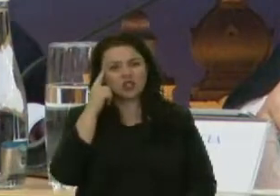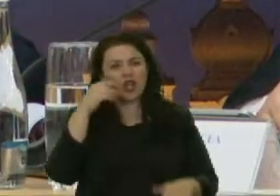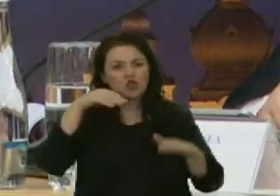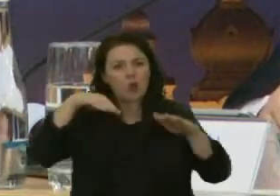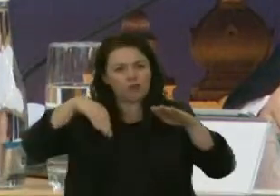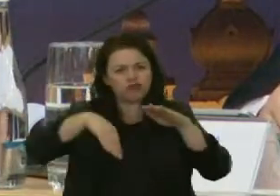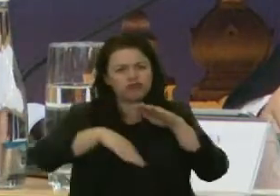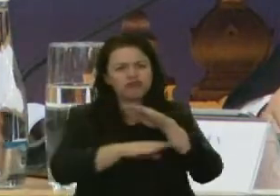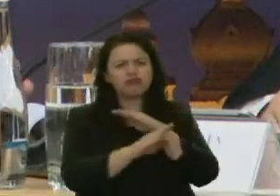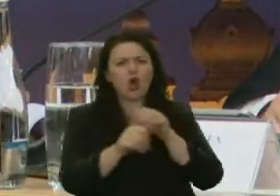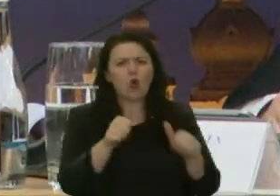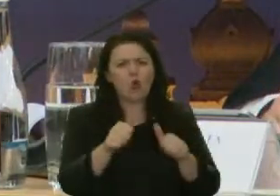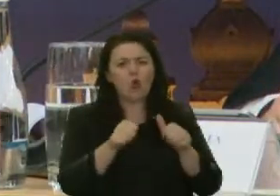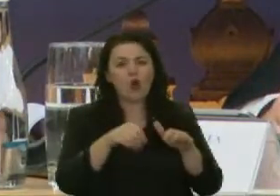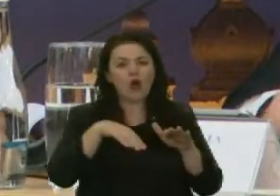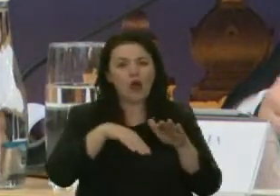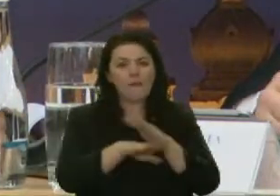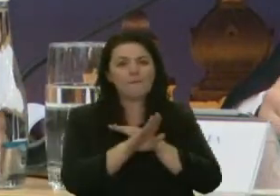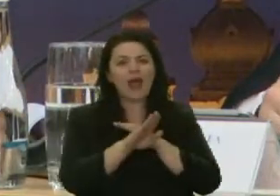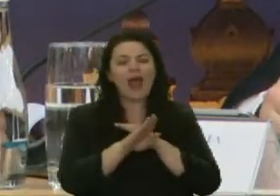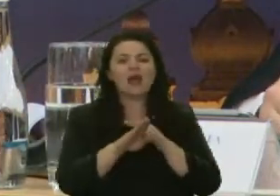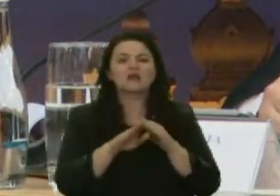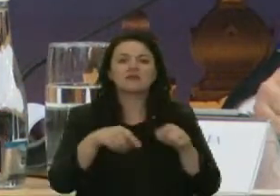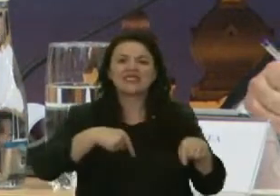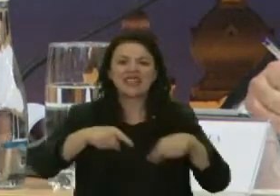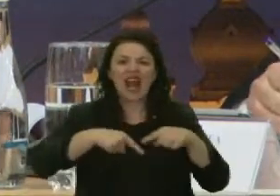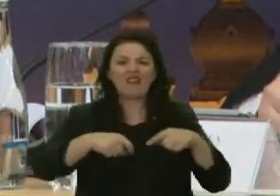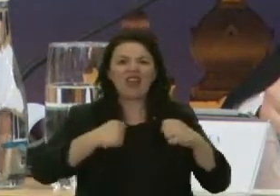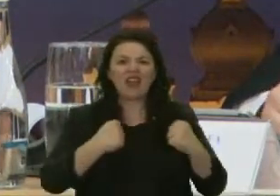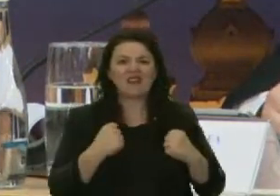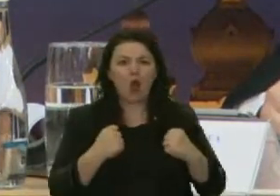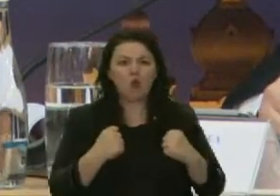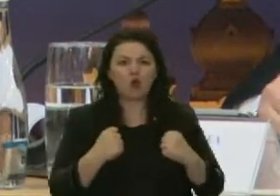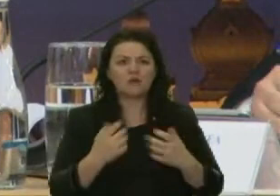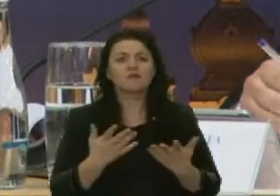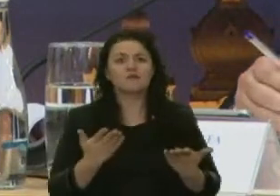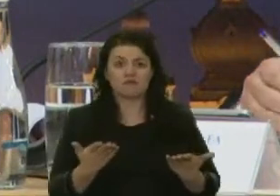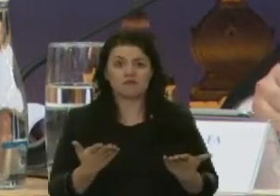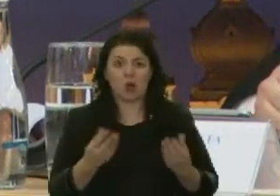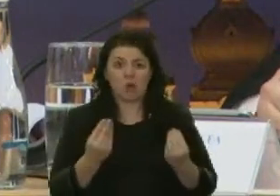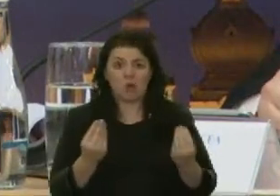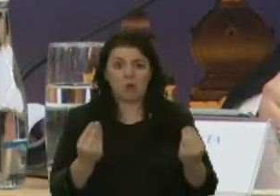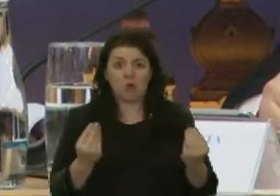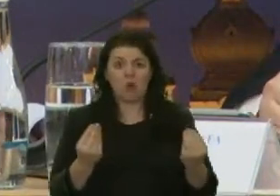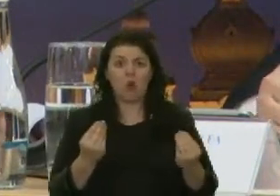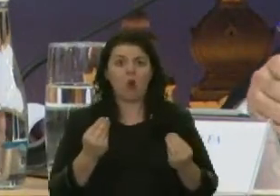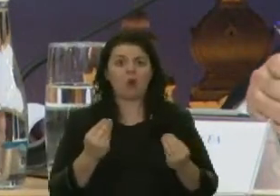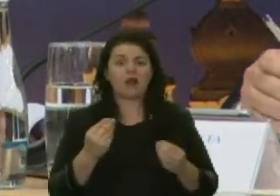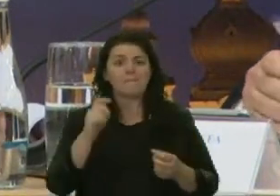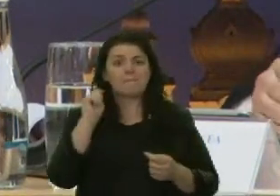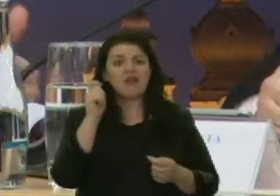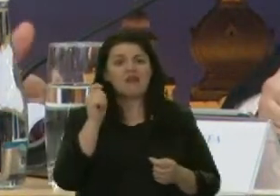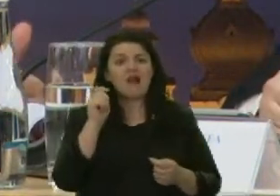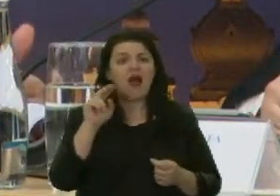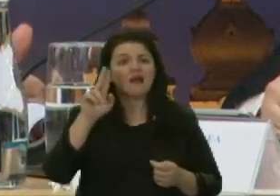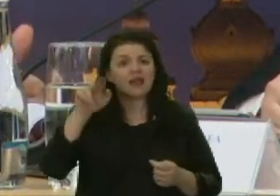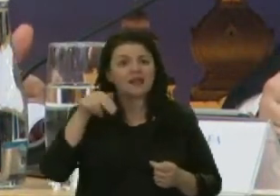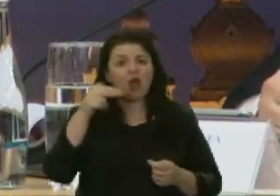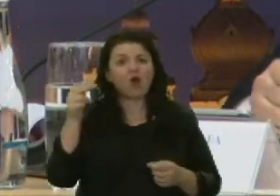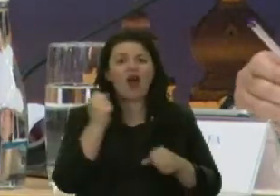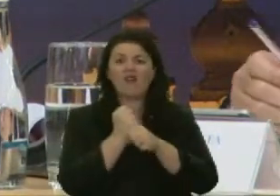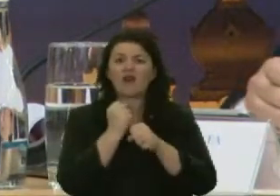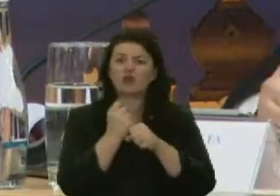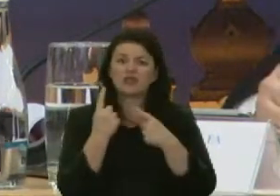înfipte în în asfalt atât de mult trafic greu era acolo au fost miliarde de euro care au venit aici și s au făcut aceste investiții și care au făcut